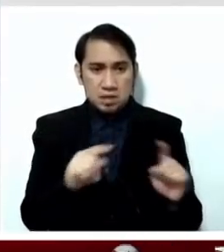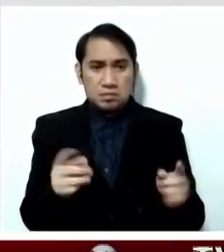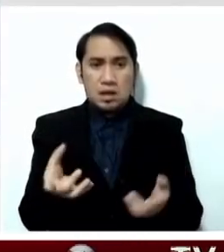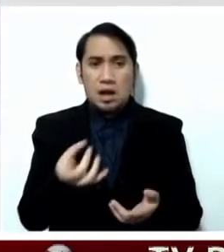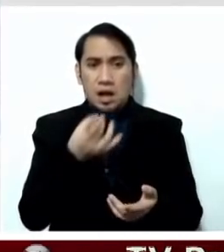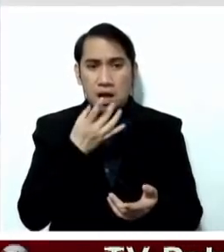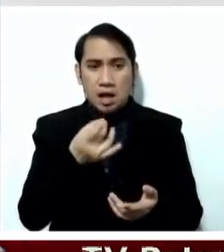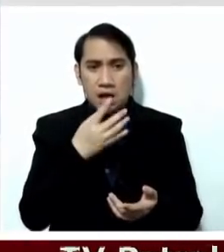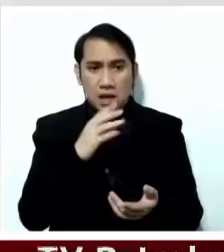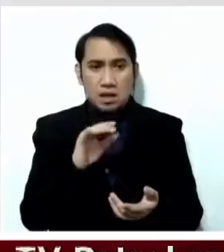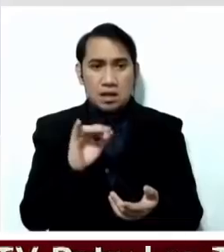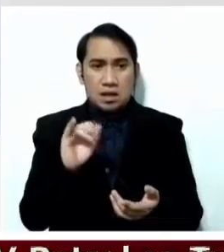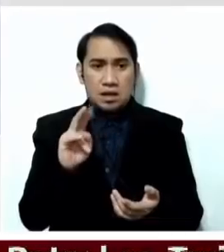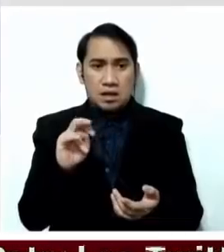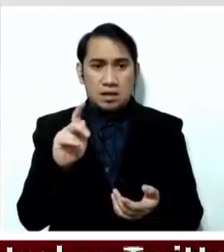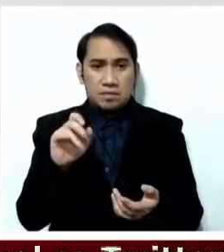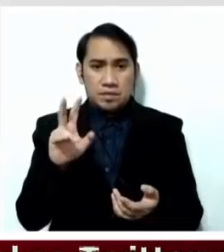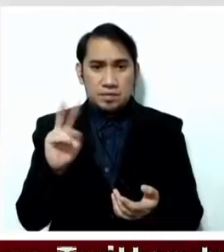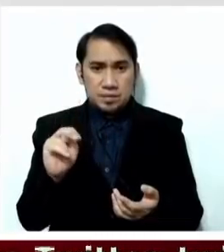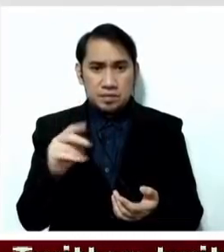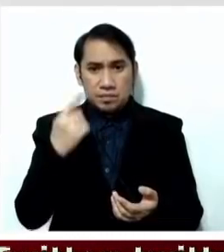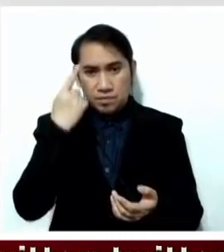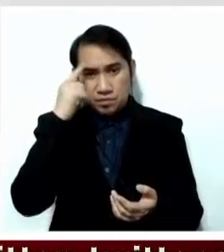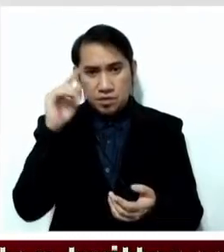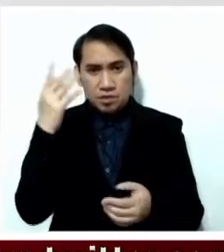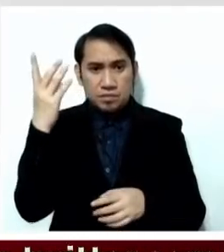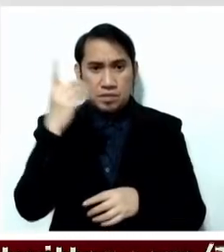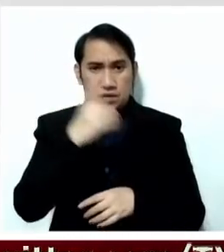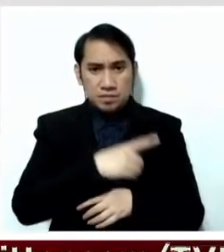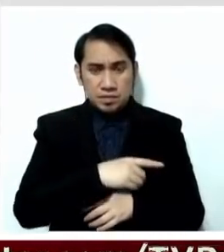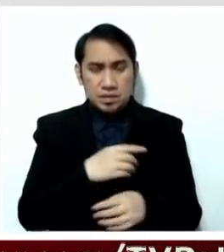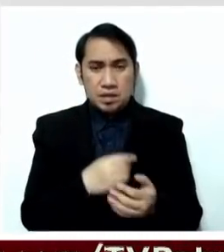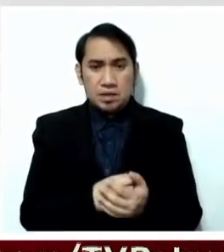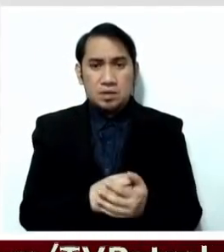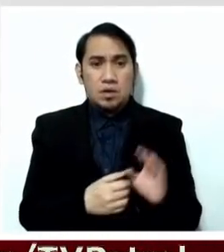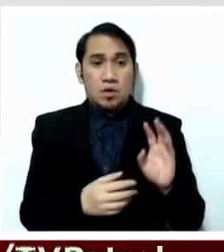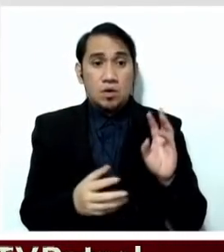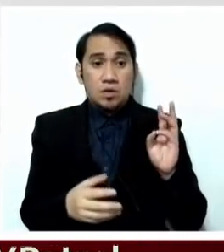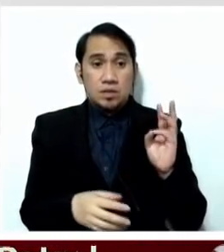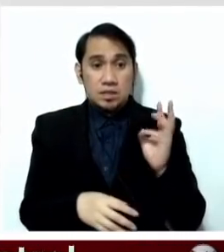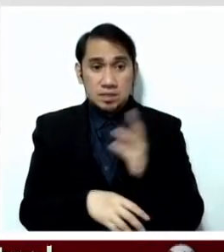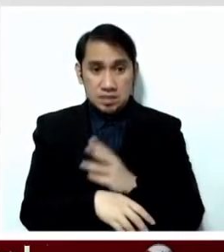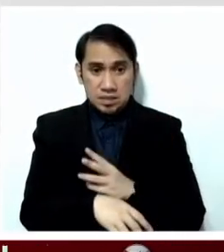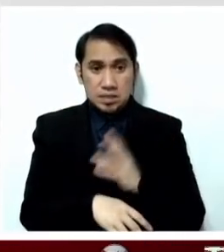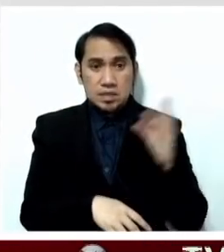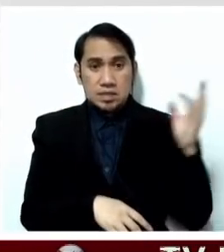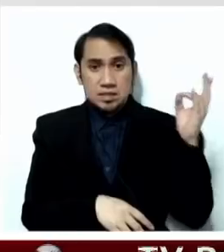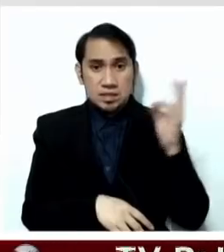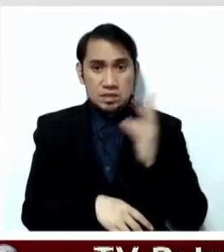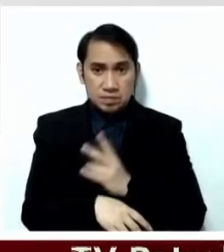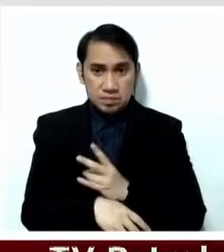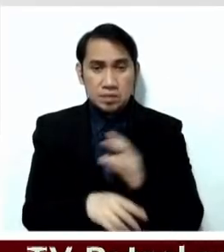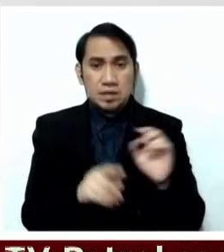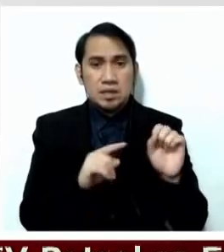ng ivermectin ng 5 araw. On the 6th or 7th day nung symptoms niya, nag-start